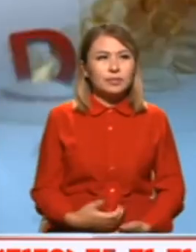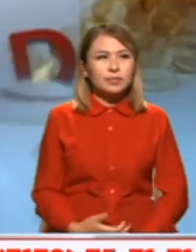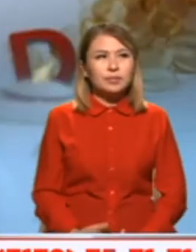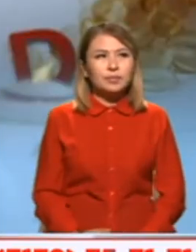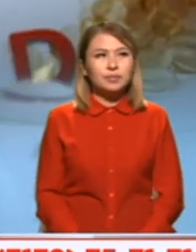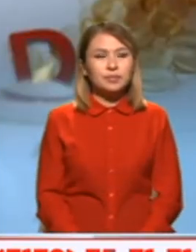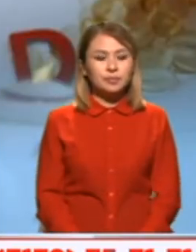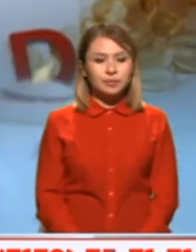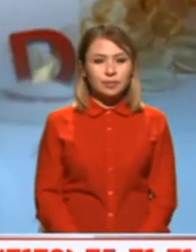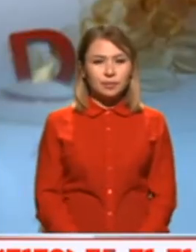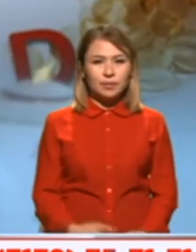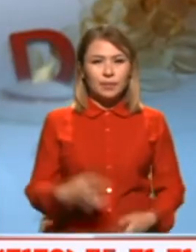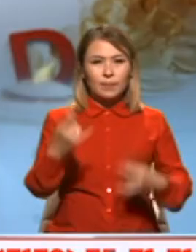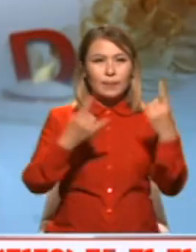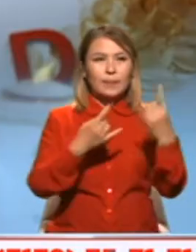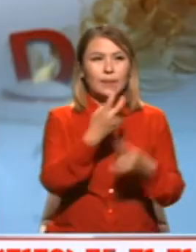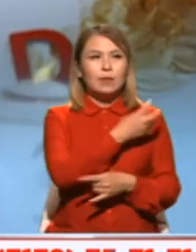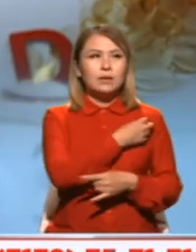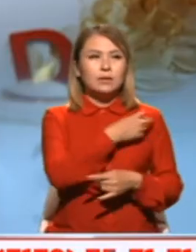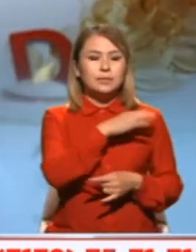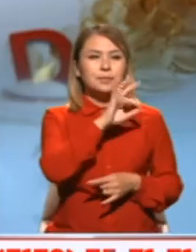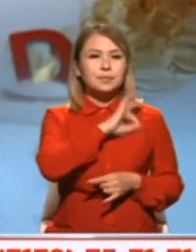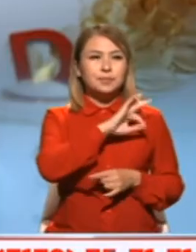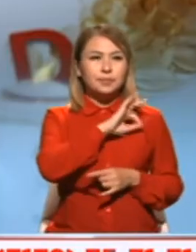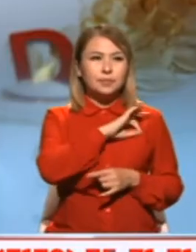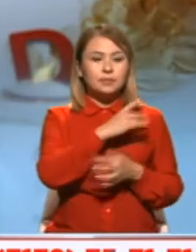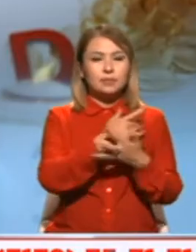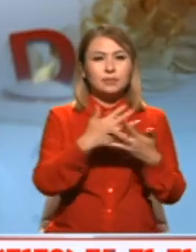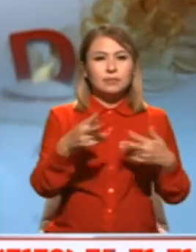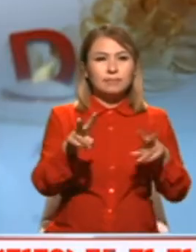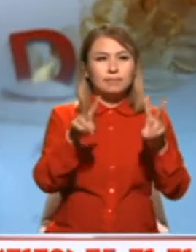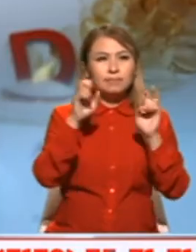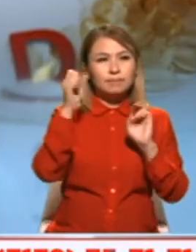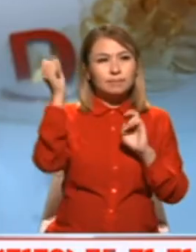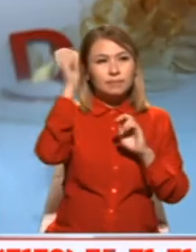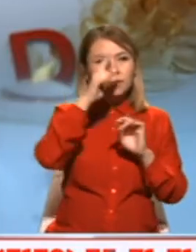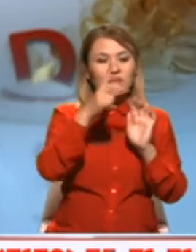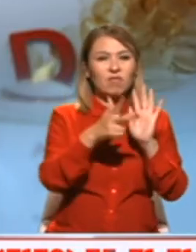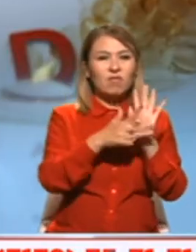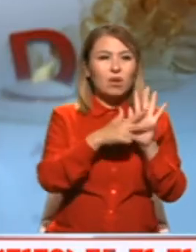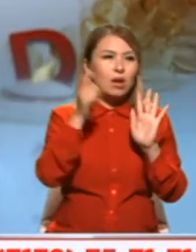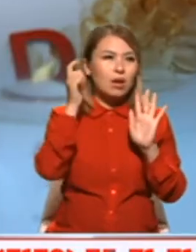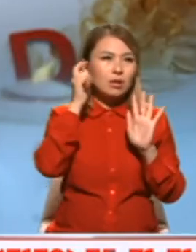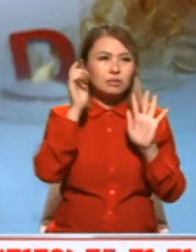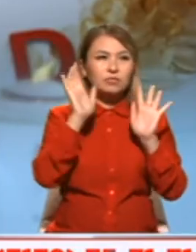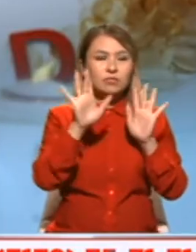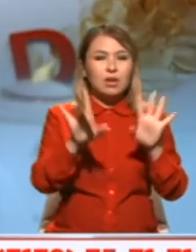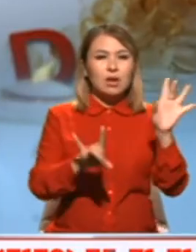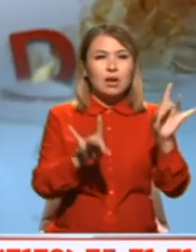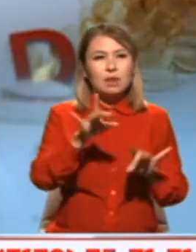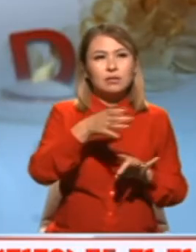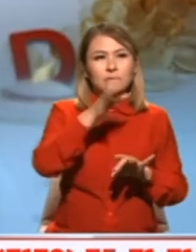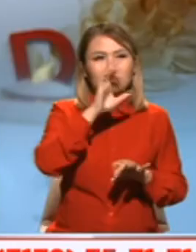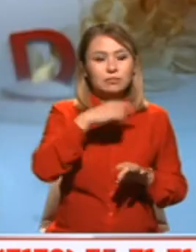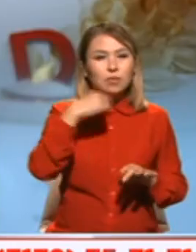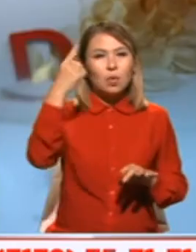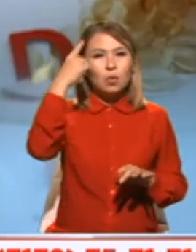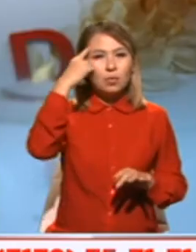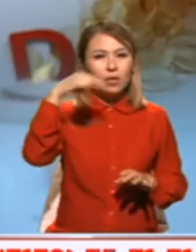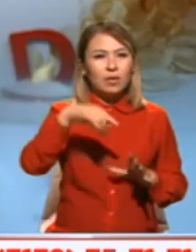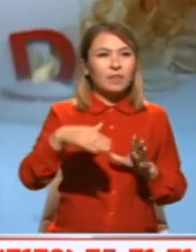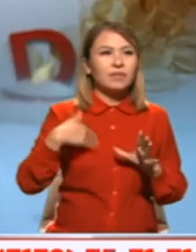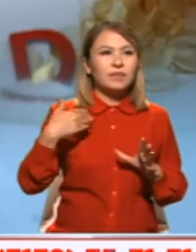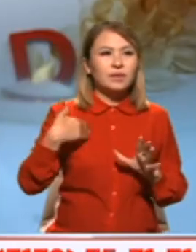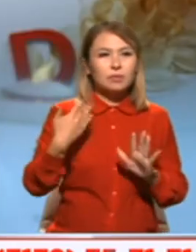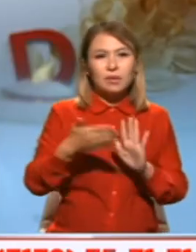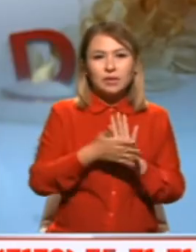Расында теледәрігерлеріміздің арқасында мен өзіме пайдалы ақпараттардың бәрін білудемін. 8 жылдан бері тек қайнаған су ішіп, бойыма минералды заттарды